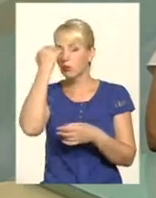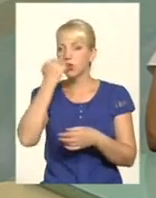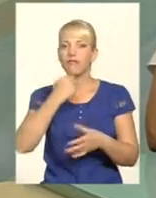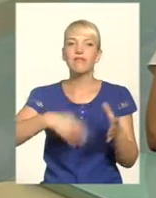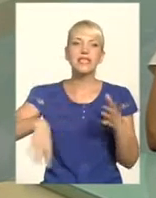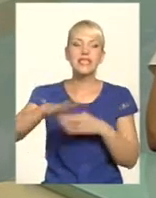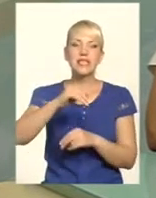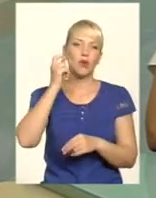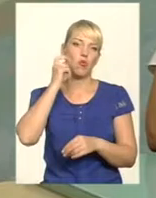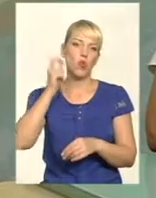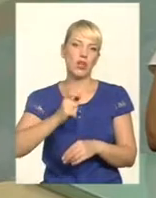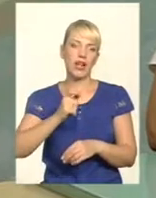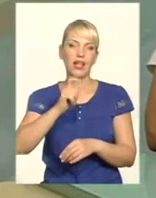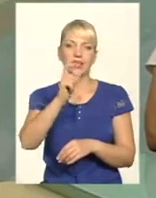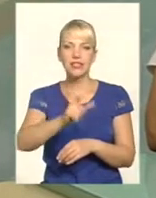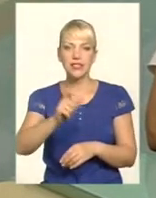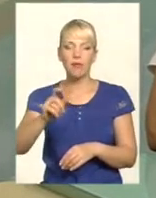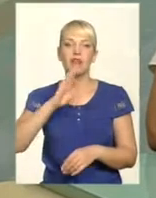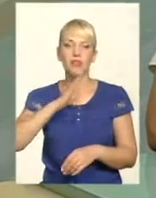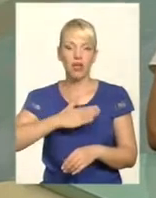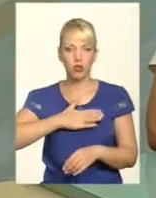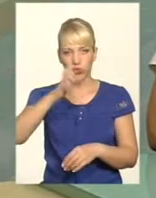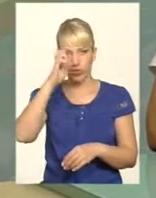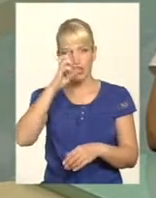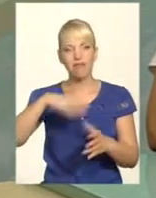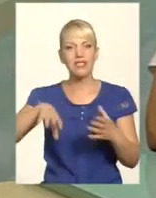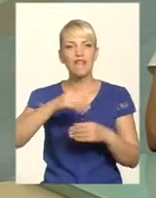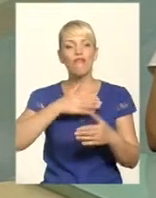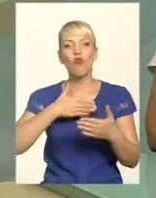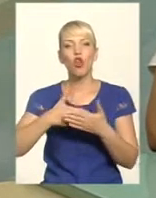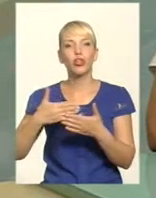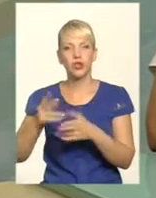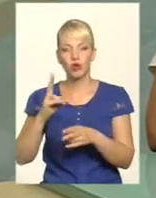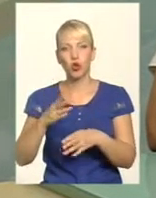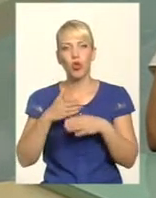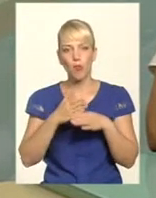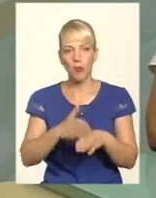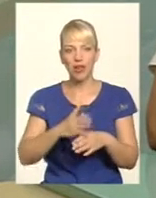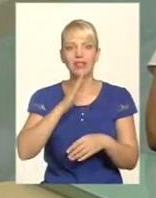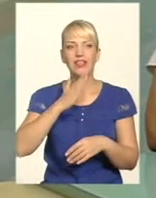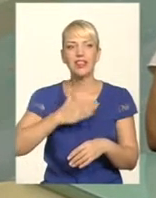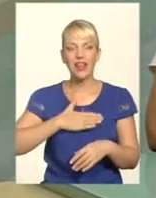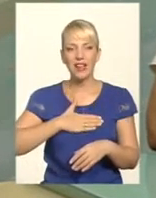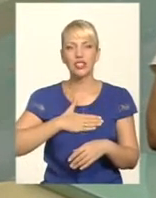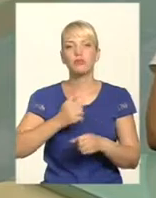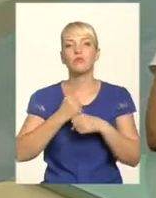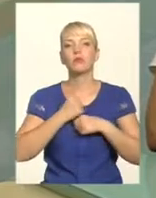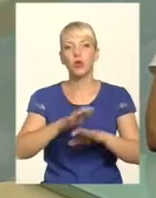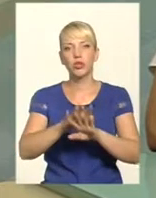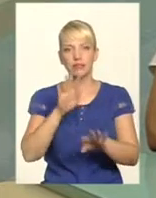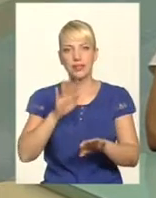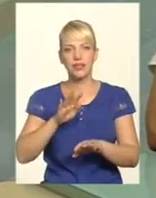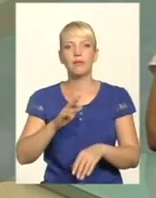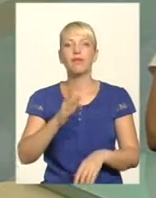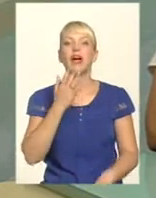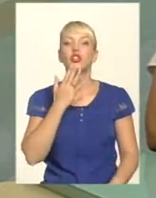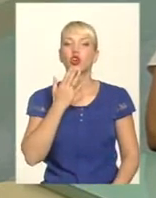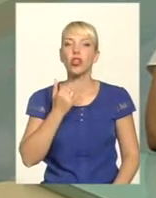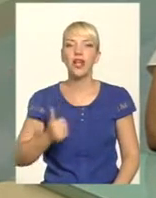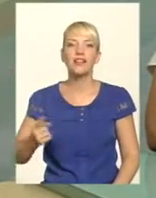українцям нашої держави, всім волонтерам, ті, які допомагають нашим Збройним силам, Національній гвардії,